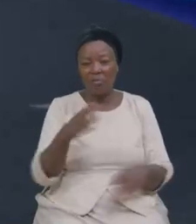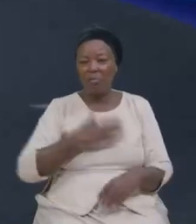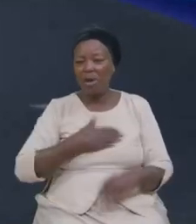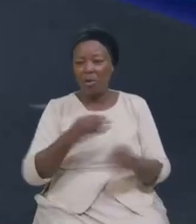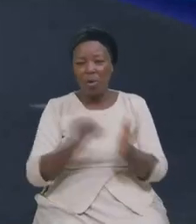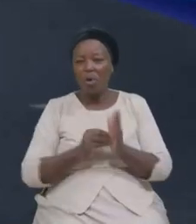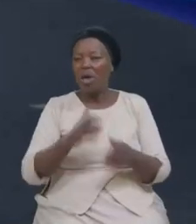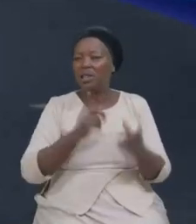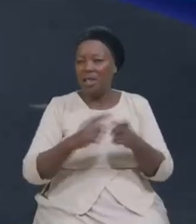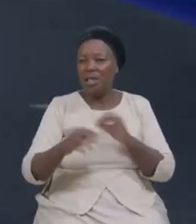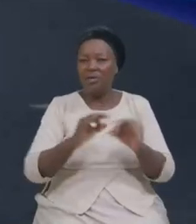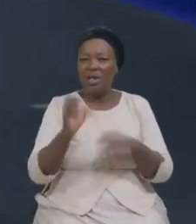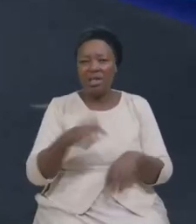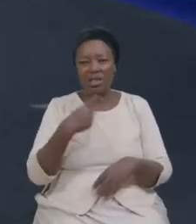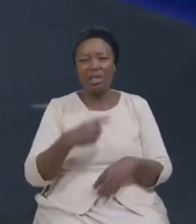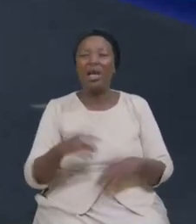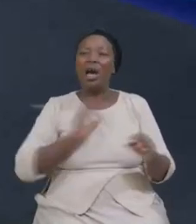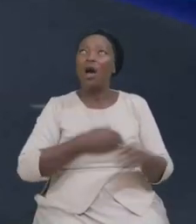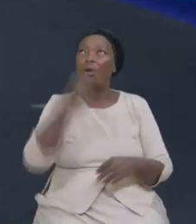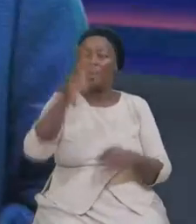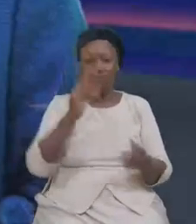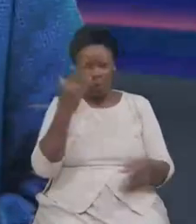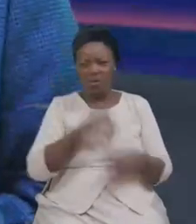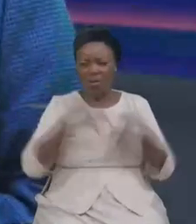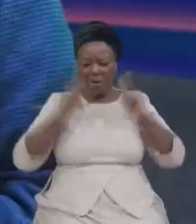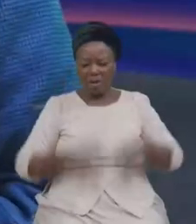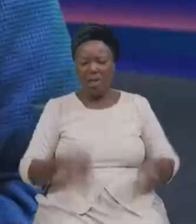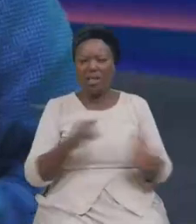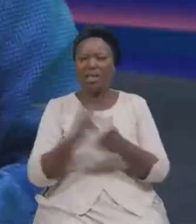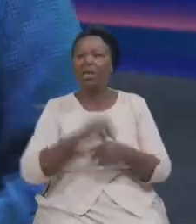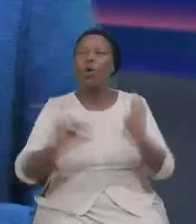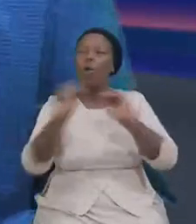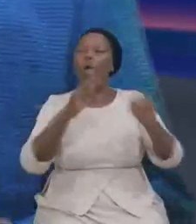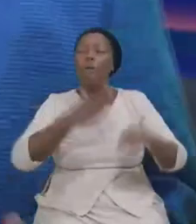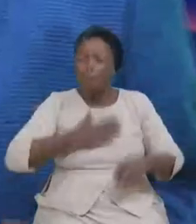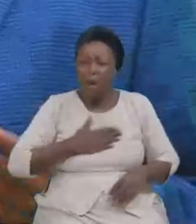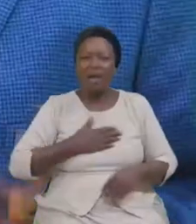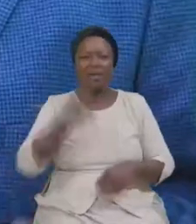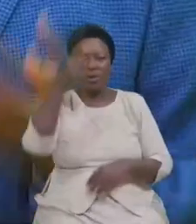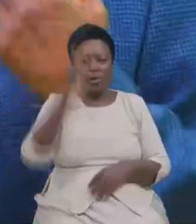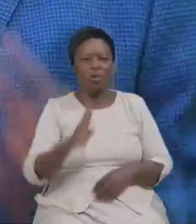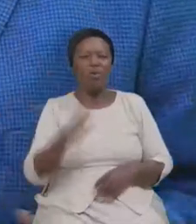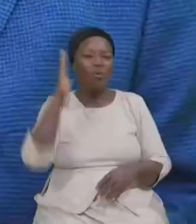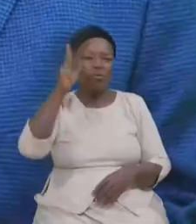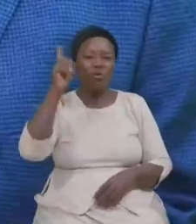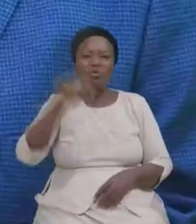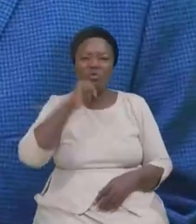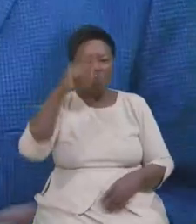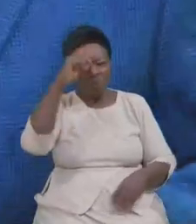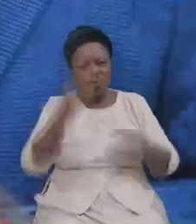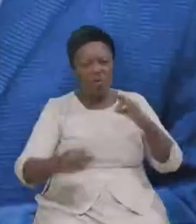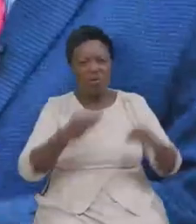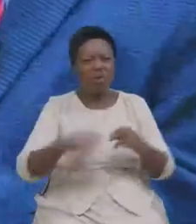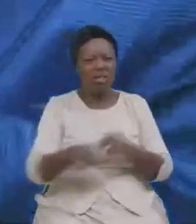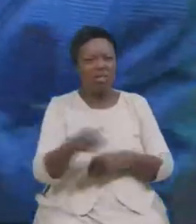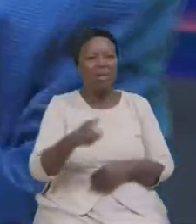dire, oh notre Dieu, pourquoi ne pas personnaliser ça? Oh mon Dieu, n'exerceras-tu pas tes jugements? Ne vas-tu